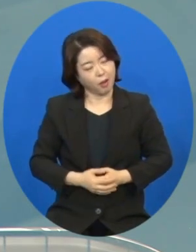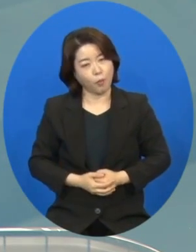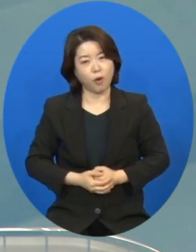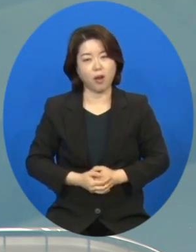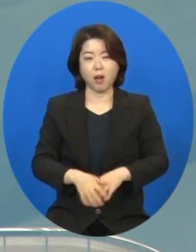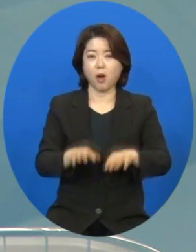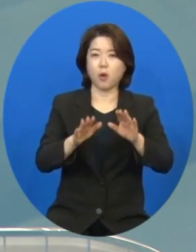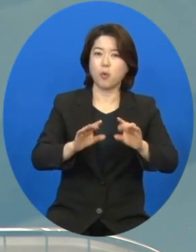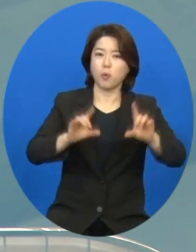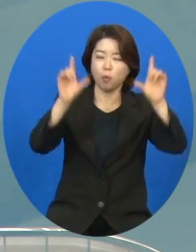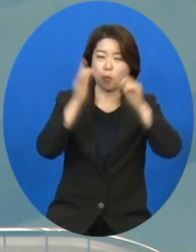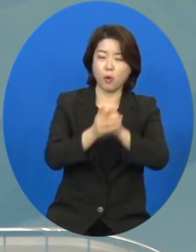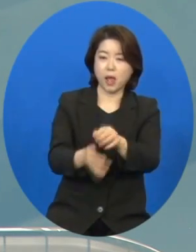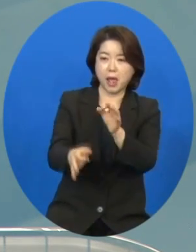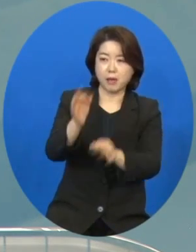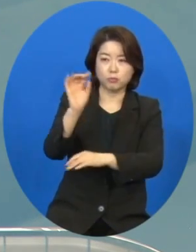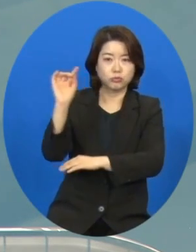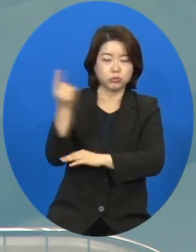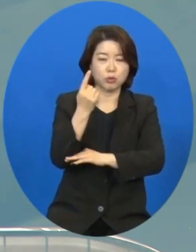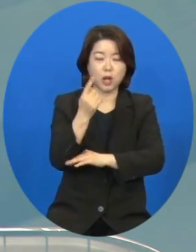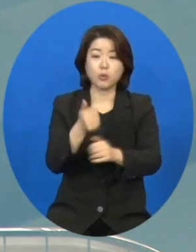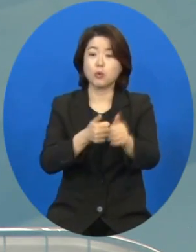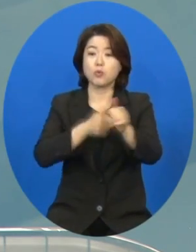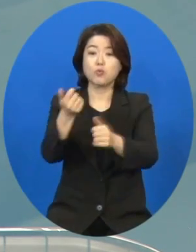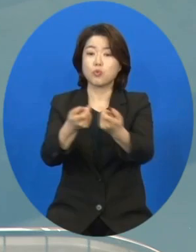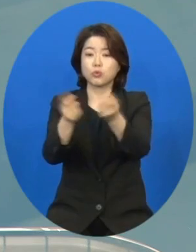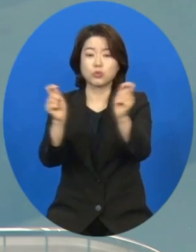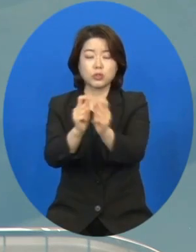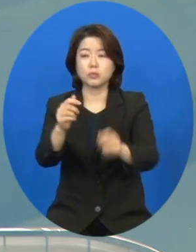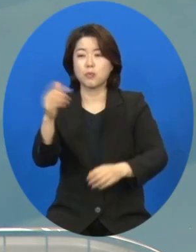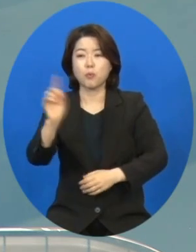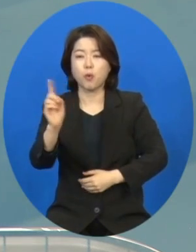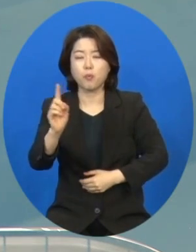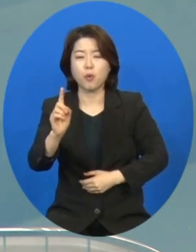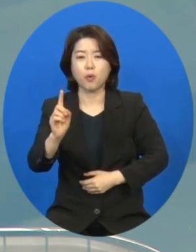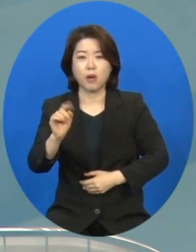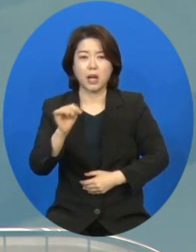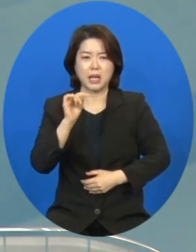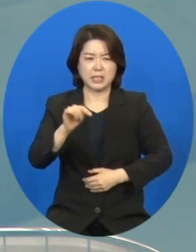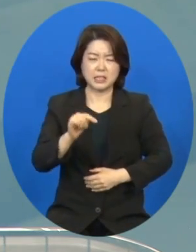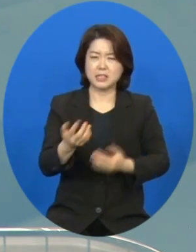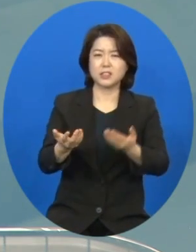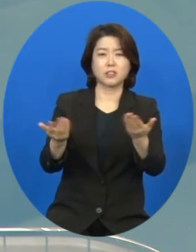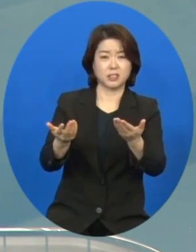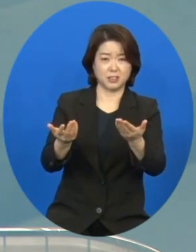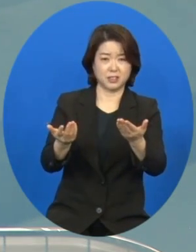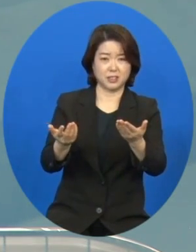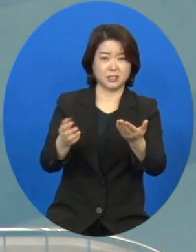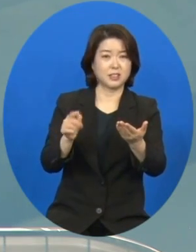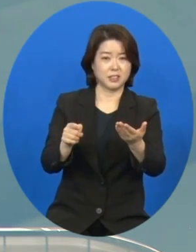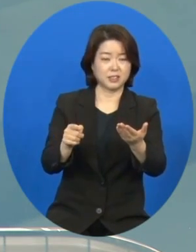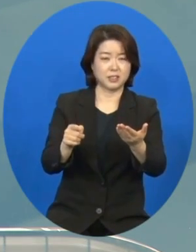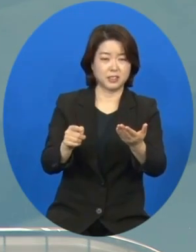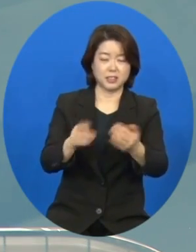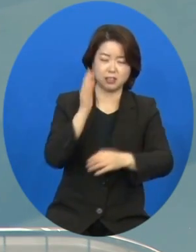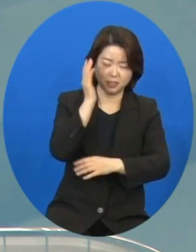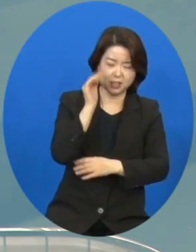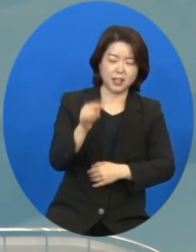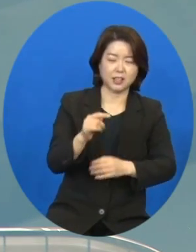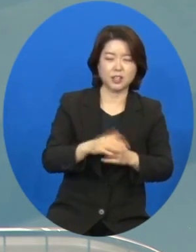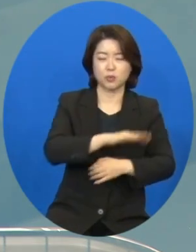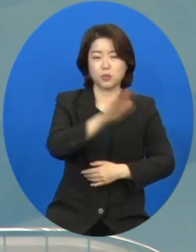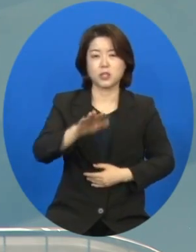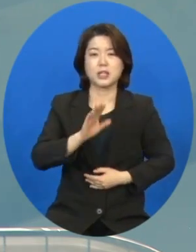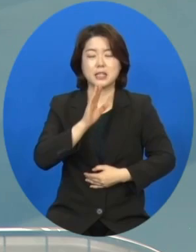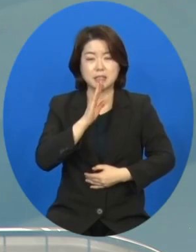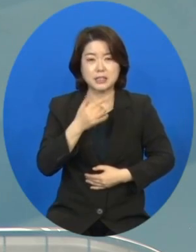올해 프로야구 우승팀이 어느 팀이냐. 사실 이런 일들은 우리가 진짜